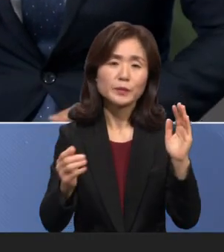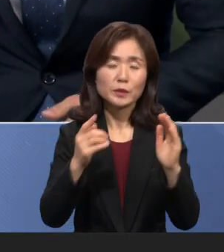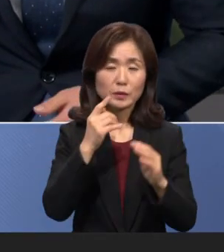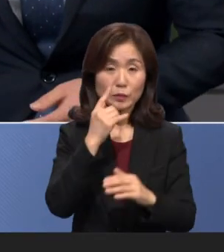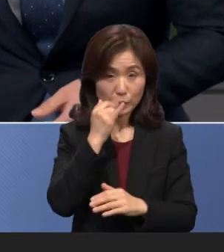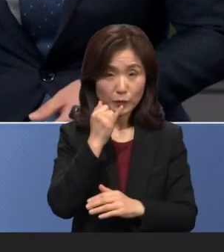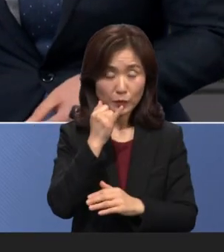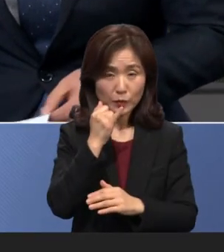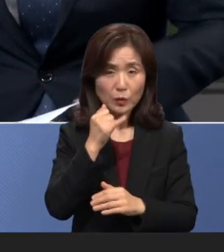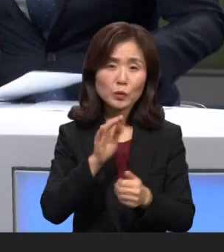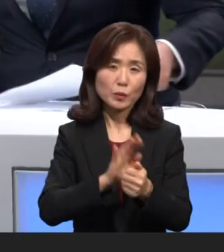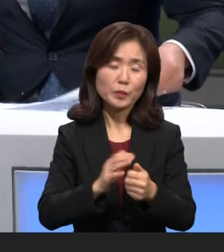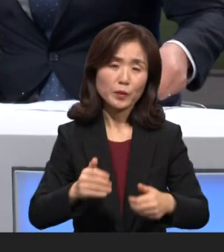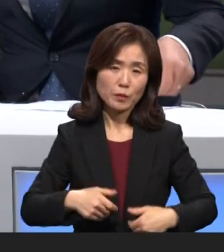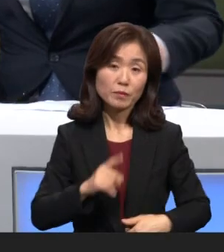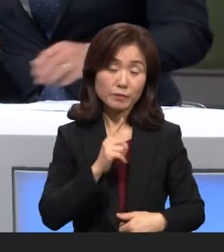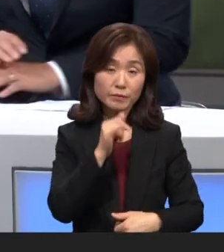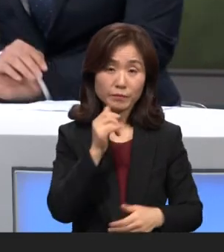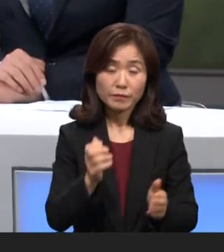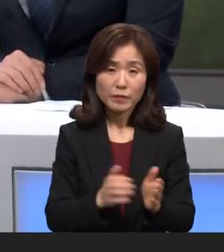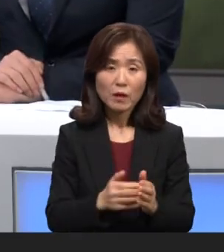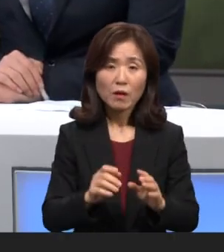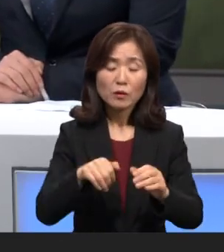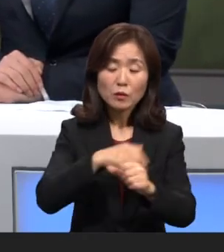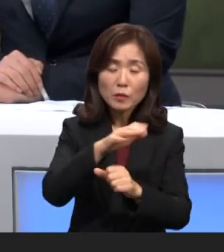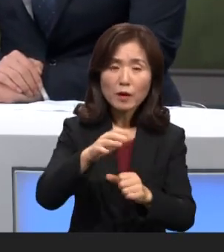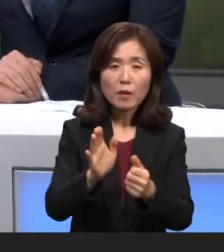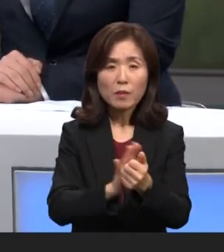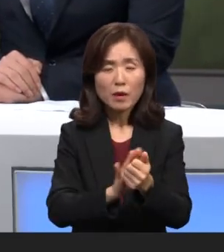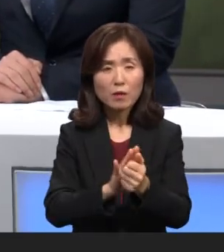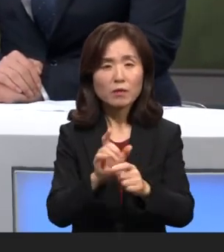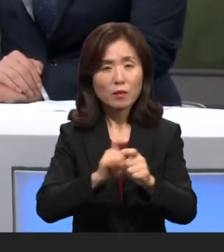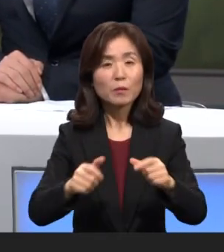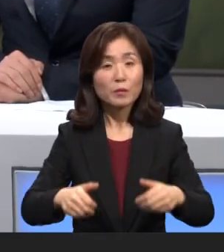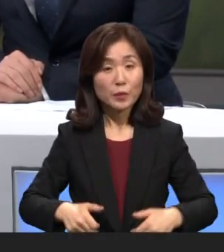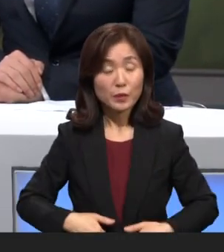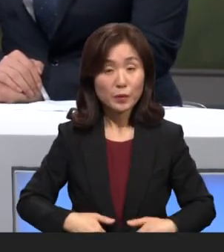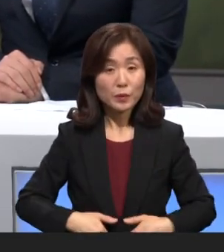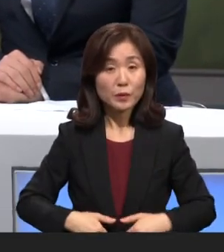설명했습니다 여러모로 좀 주변에 그런 배려가 더 필요시 되는 때인것 같습니다